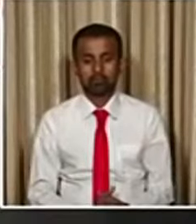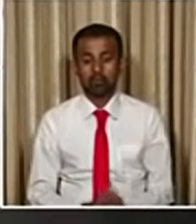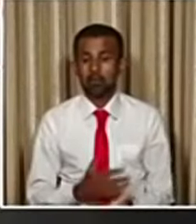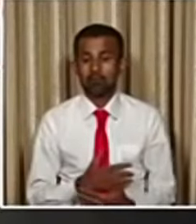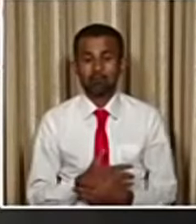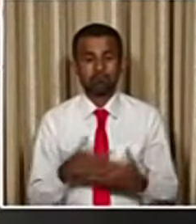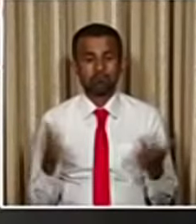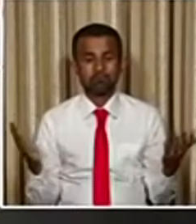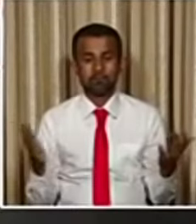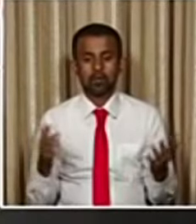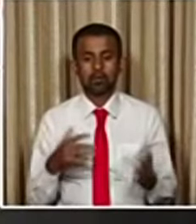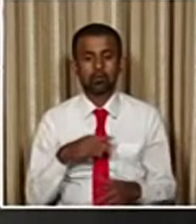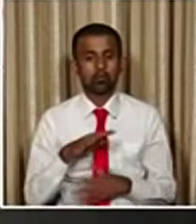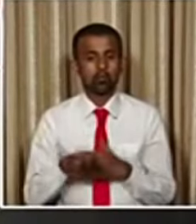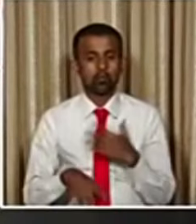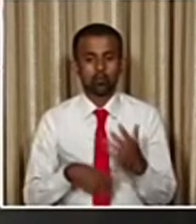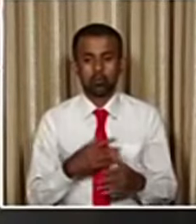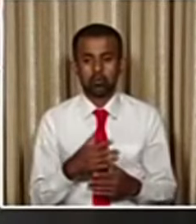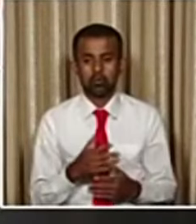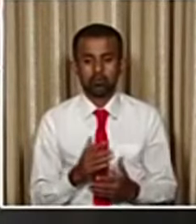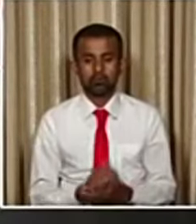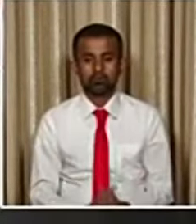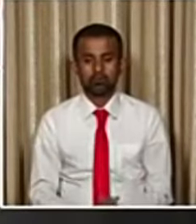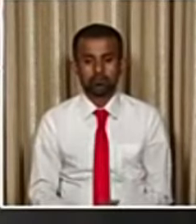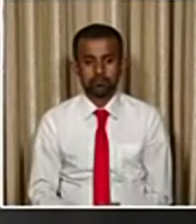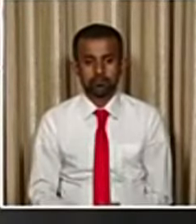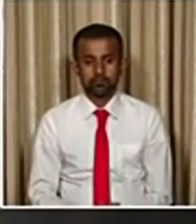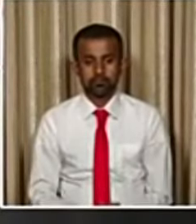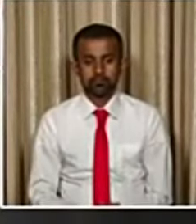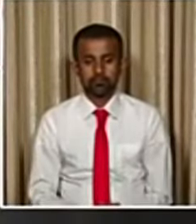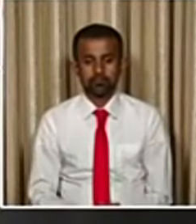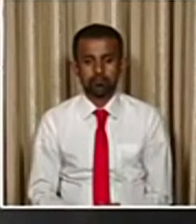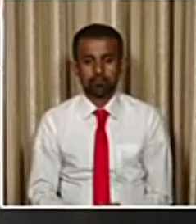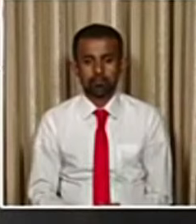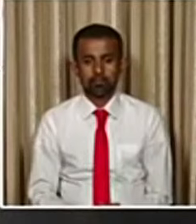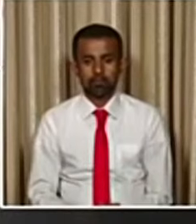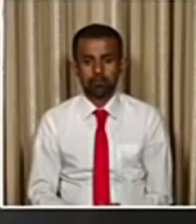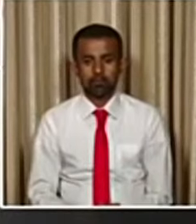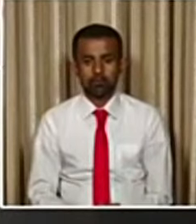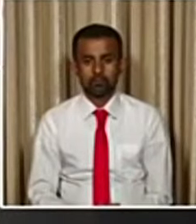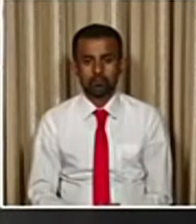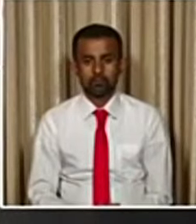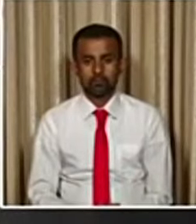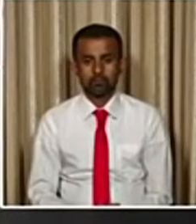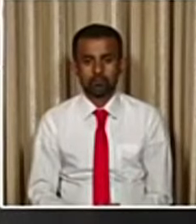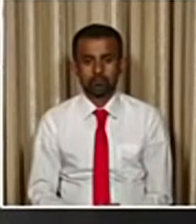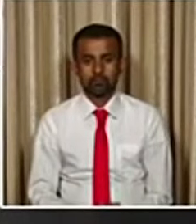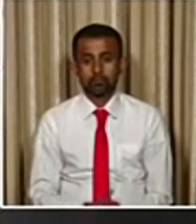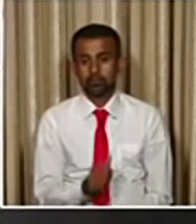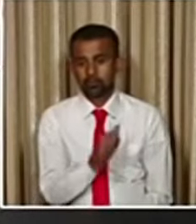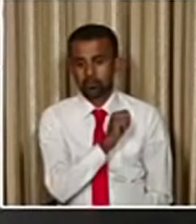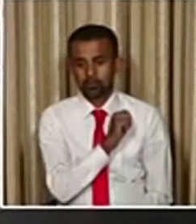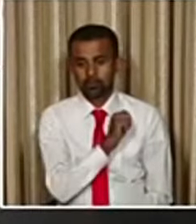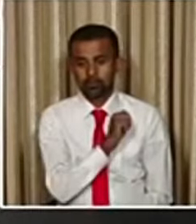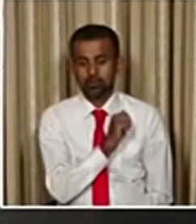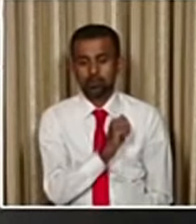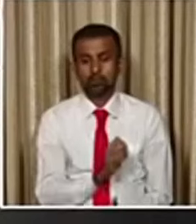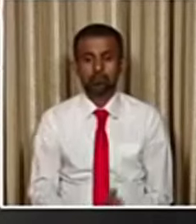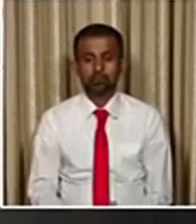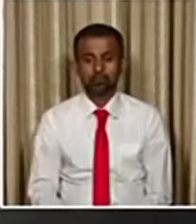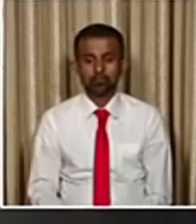ಮಹಾ ವಿಶಾಲ ಅಭುದೇಗಟ ರಟ ನೆವತ ಪತ್ತೆನು ಏನಿಸಾ ಬೇಗ ಎತ್ತಡಮ ಅಬ ಇವಕಟ ಹಿಟಬು